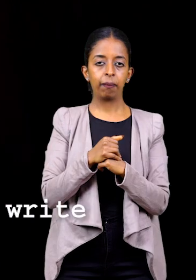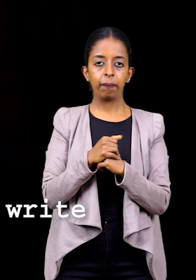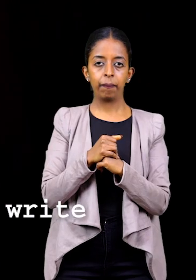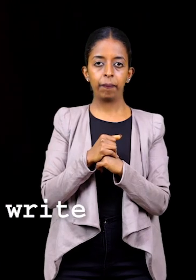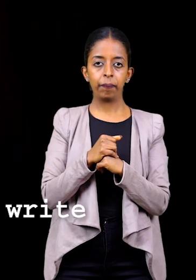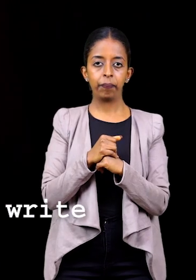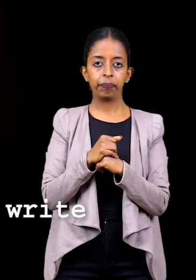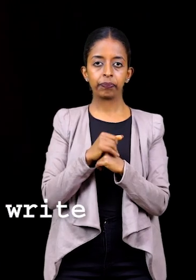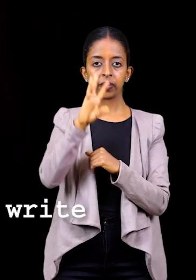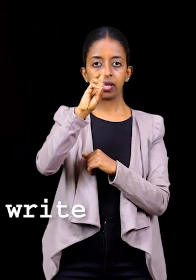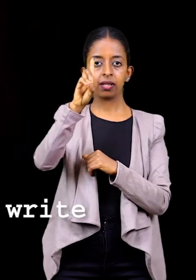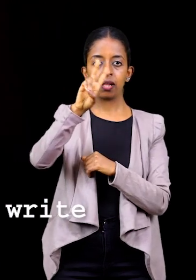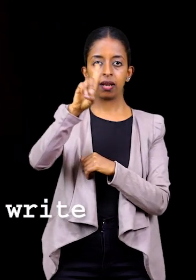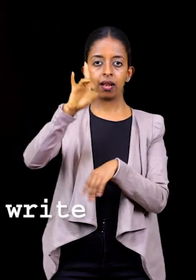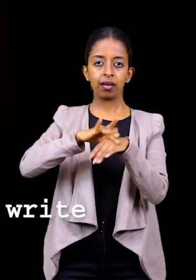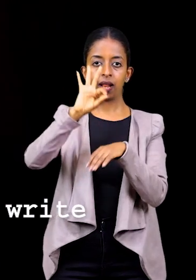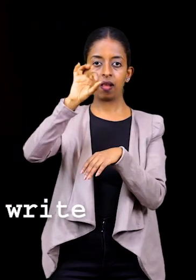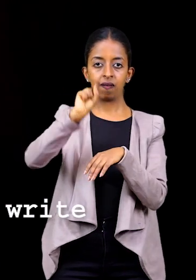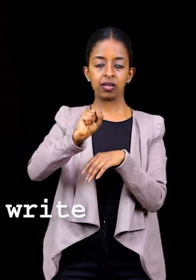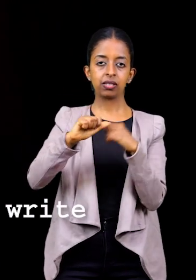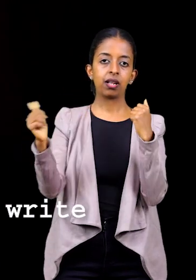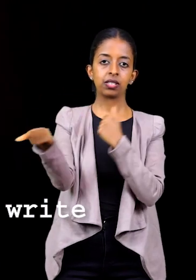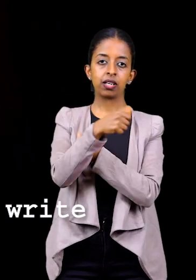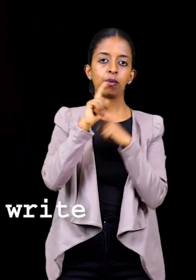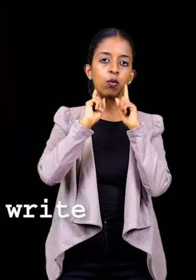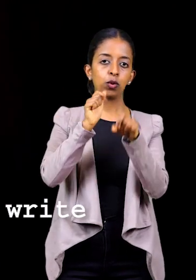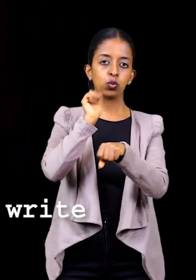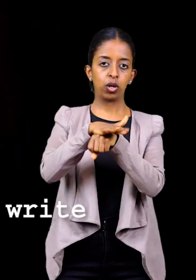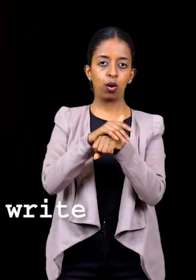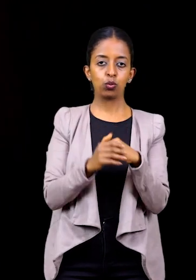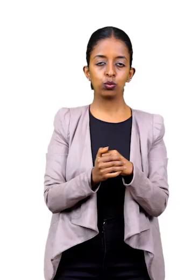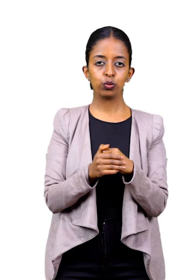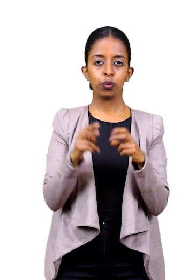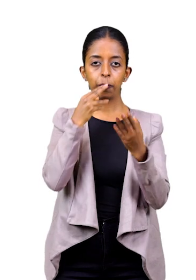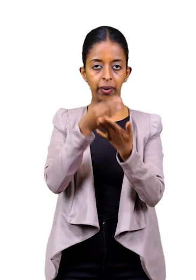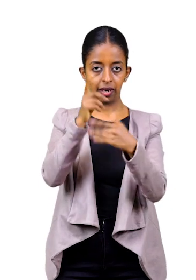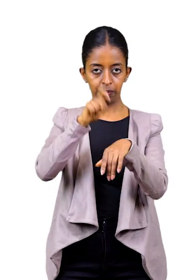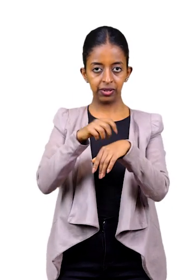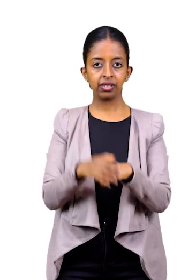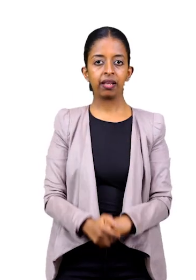61-21 irratti faasaa dursuun deebii keessan ergaa. Yeroo gaarii.